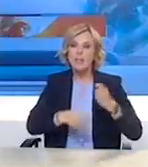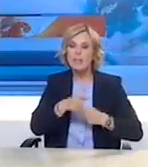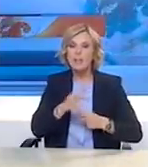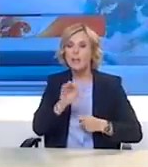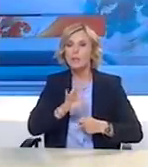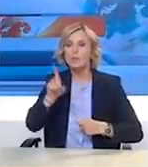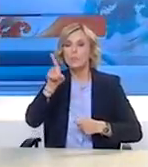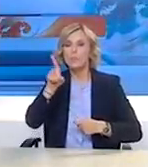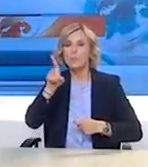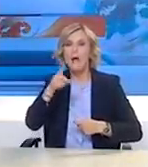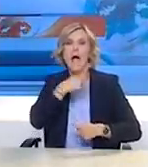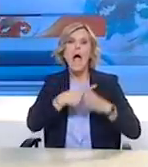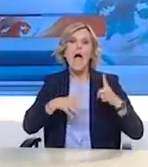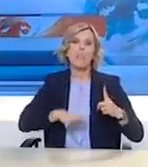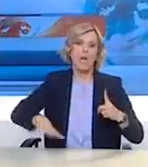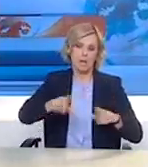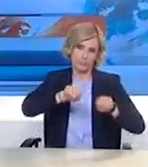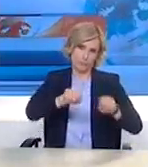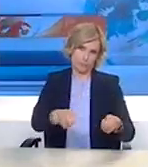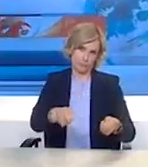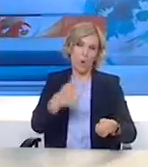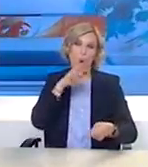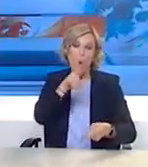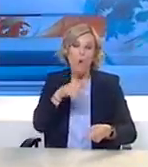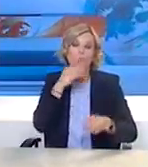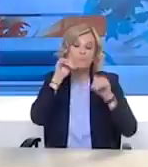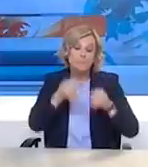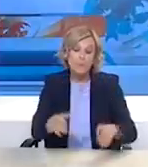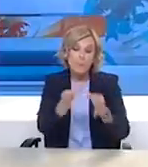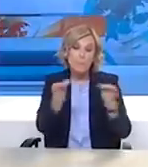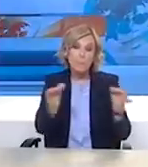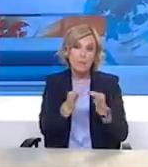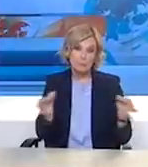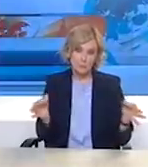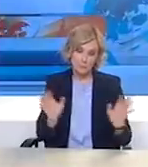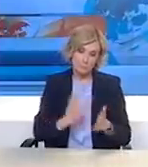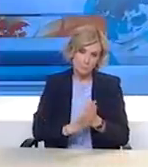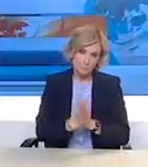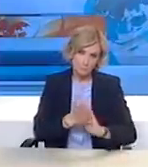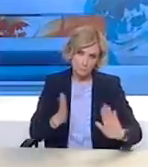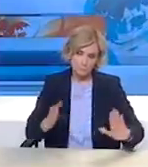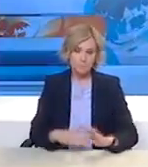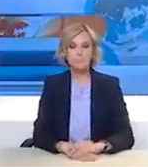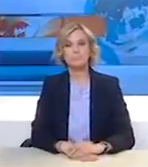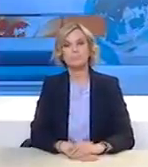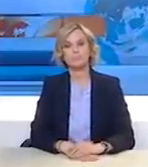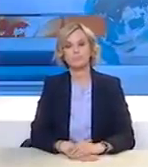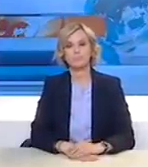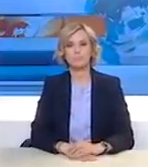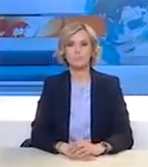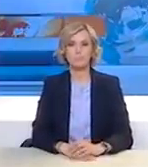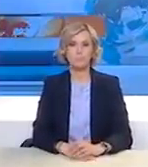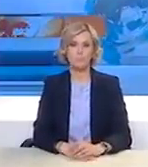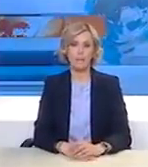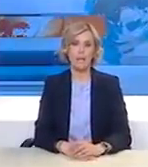αγορά του Χαϊδαρίου. Επίσης, θα ήθελα να σας ενημερώσω ότι προκειμένου να αποφευθούν